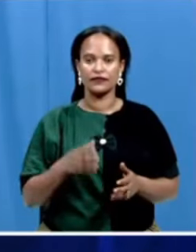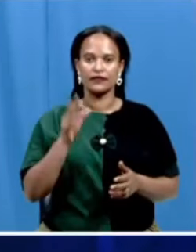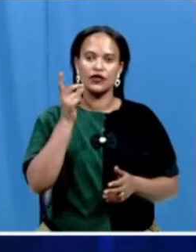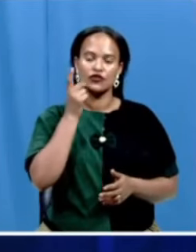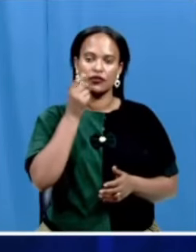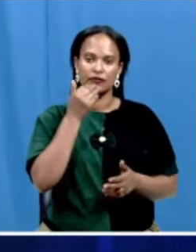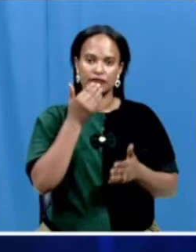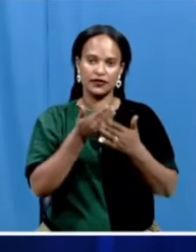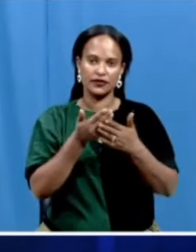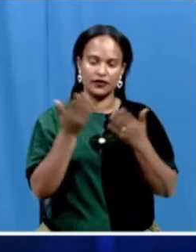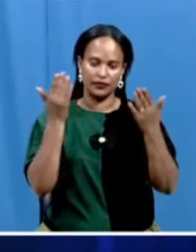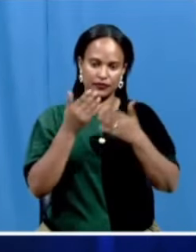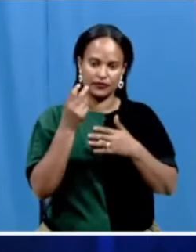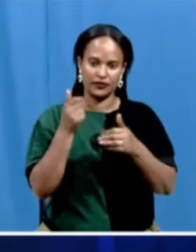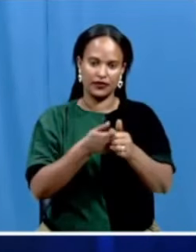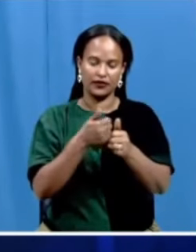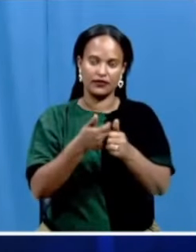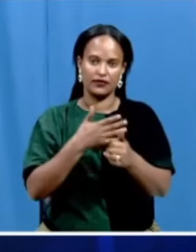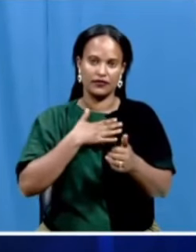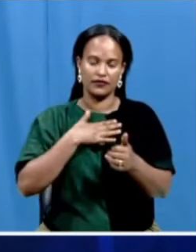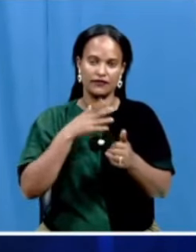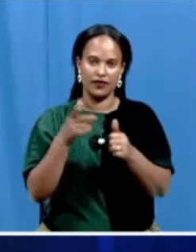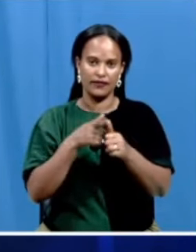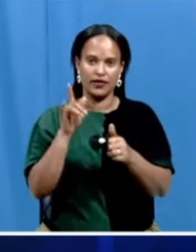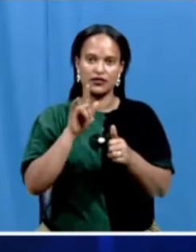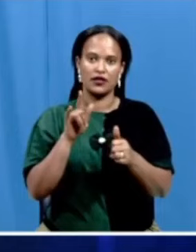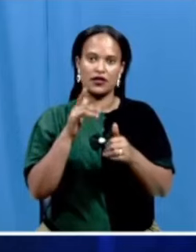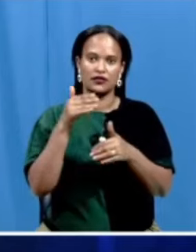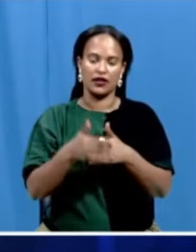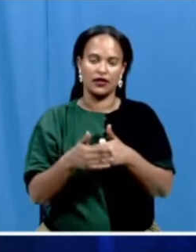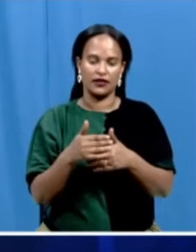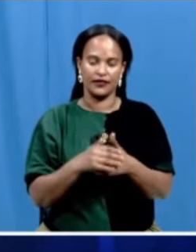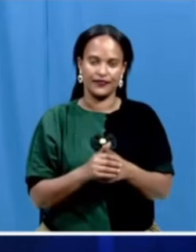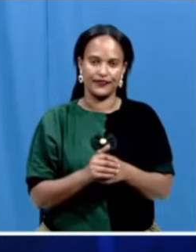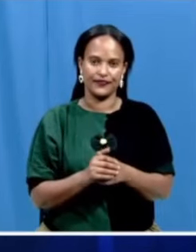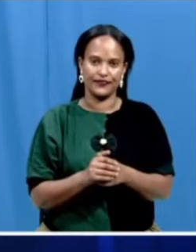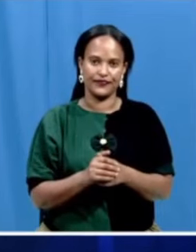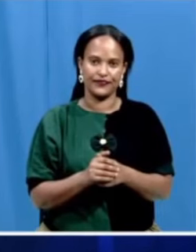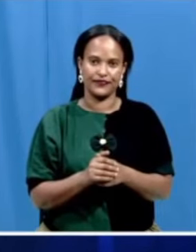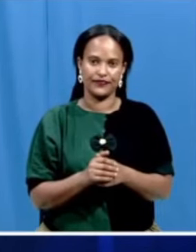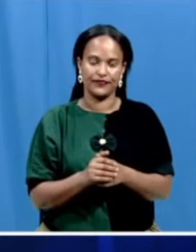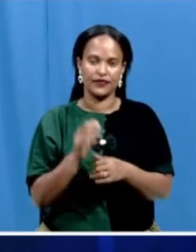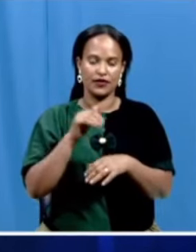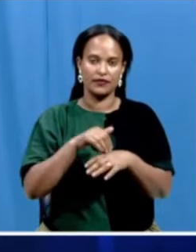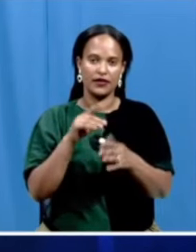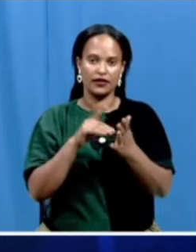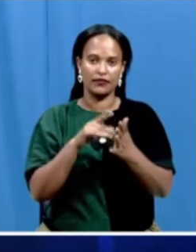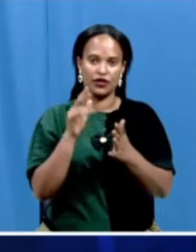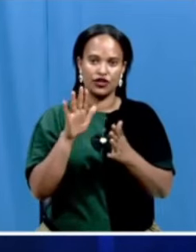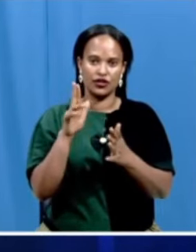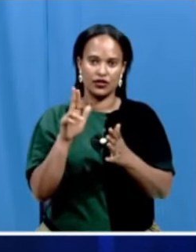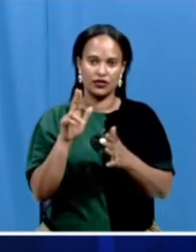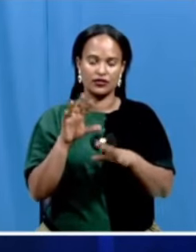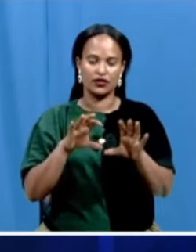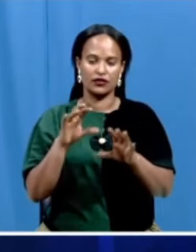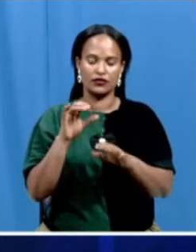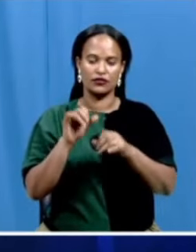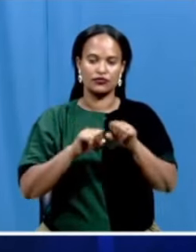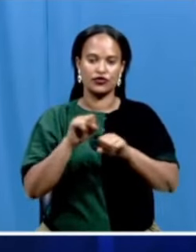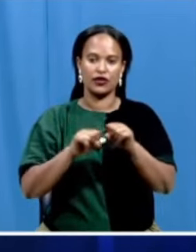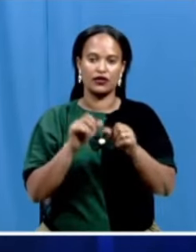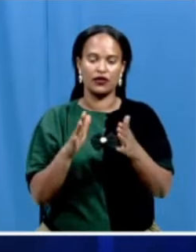ኢየሩሳሌም የምስግን ህመምሲኹም ተኸታተልትና ናብ ፈላማይ ዜና ሰጊረ ኣብ ከተማ ሽረ ዝሳለጥ ዘሎ ሻምፒዮና